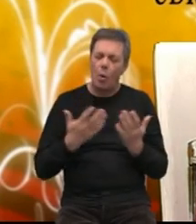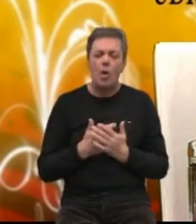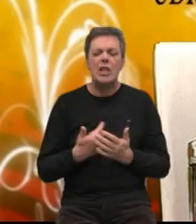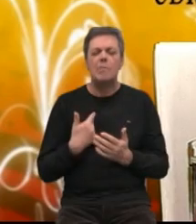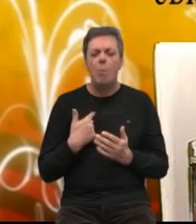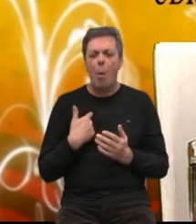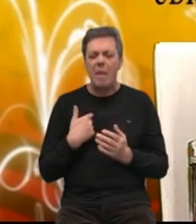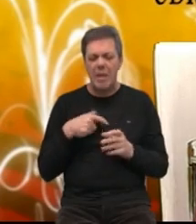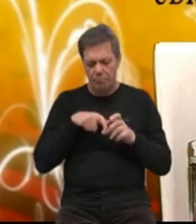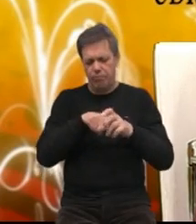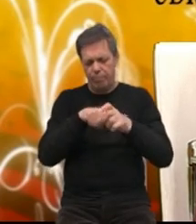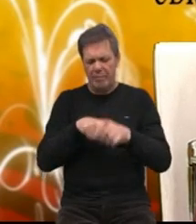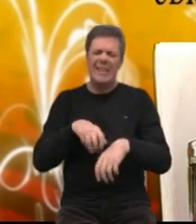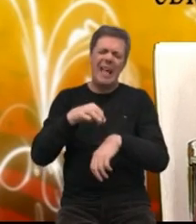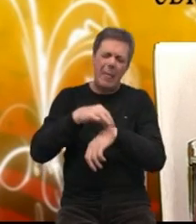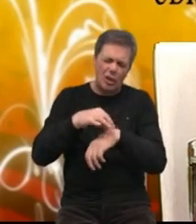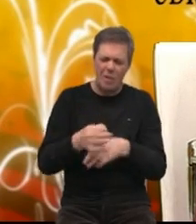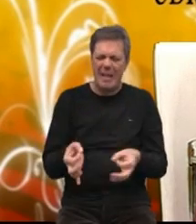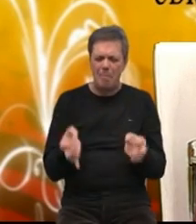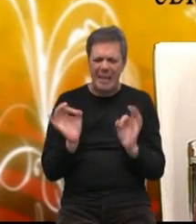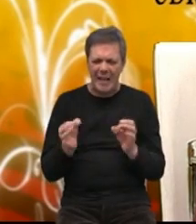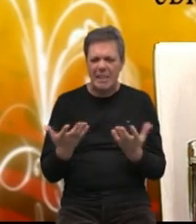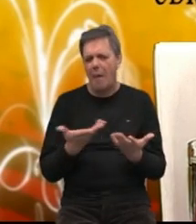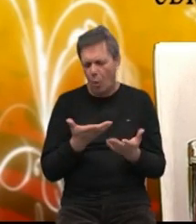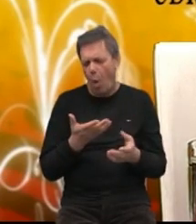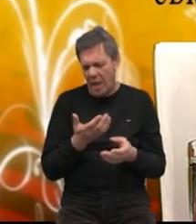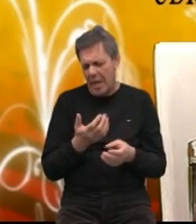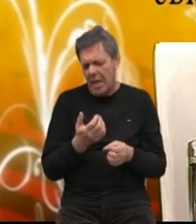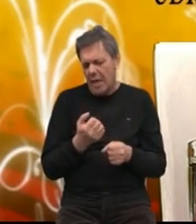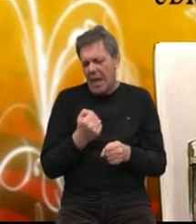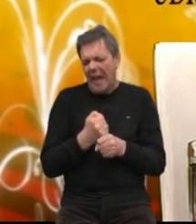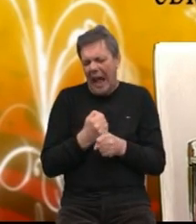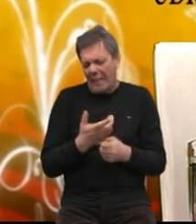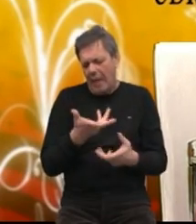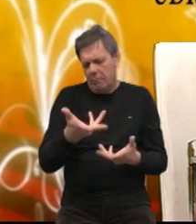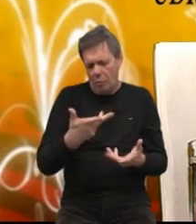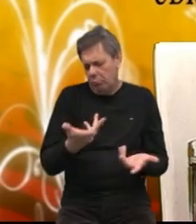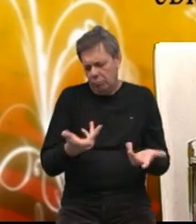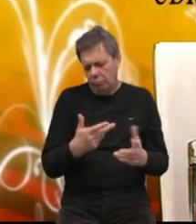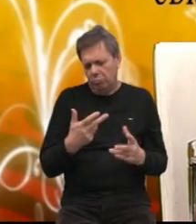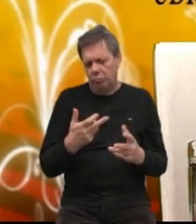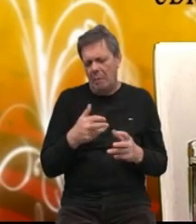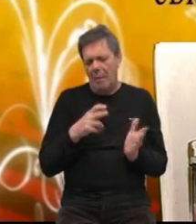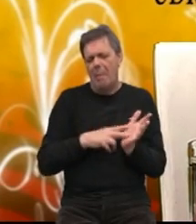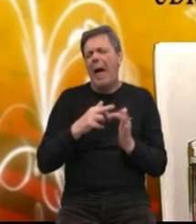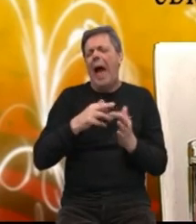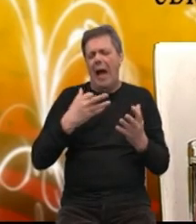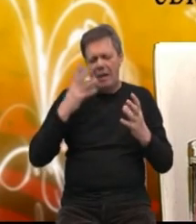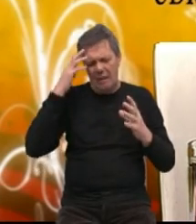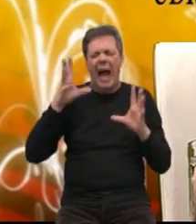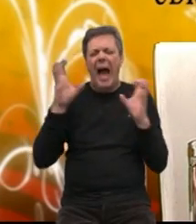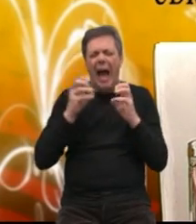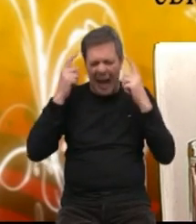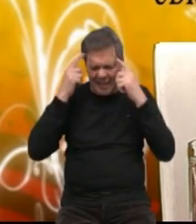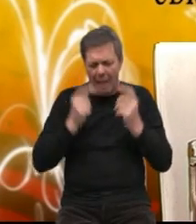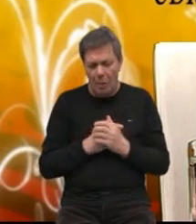smo mi u sprezi sa liječnicima, specijalistima koji se bave, znači s neurolozima i psihijatrima koji se bave Alzheimerom, i na